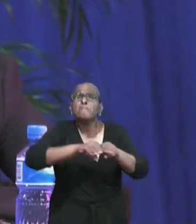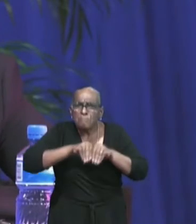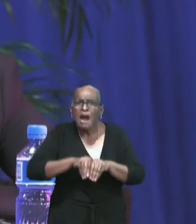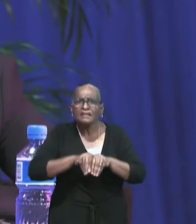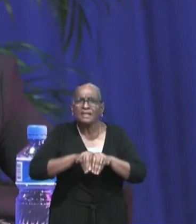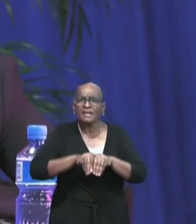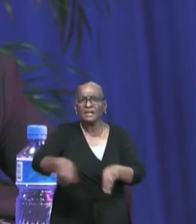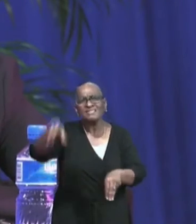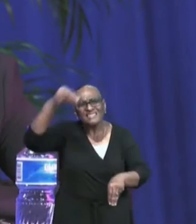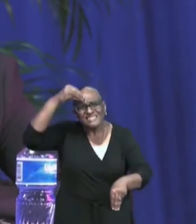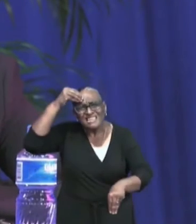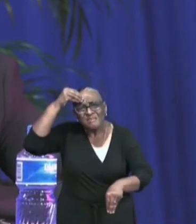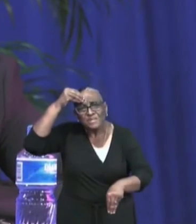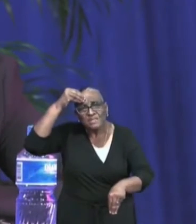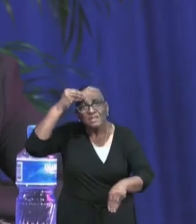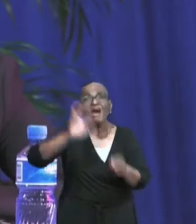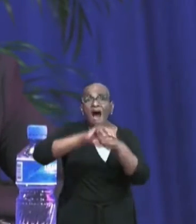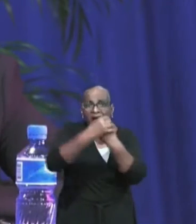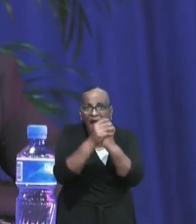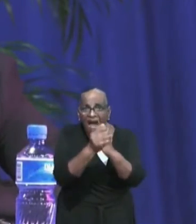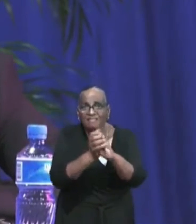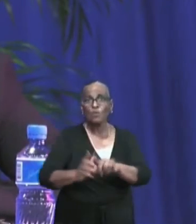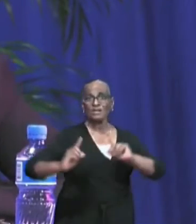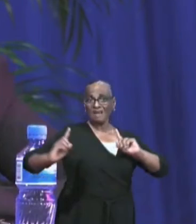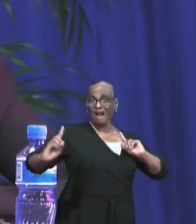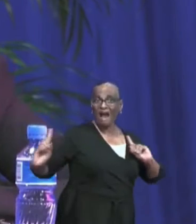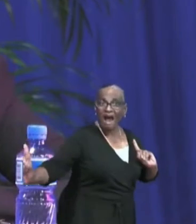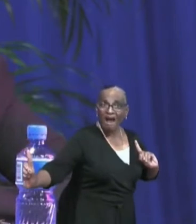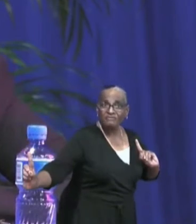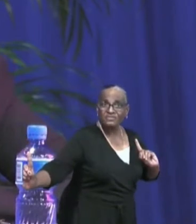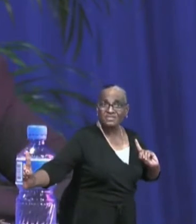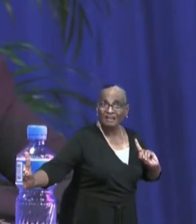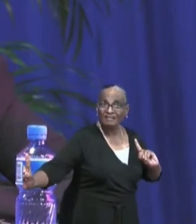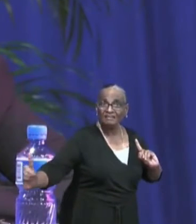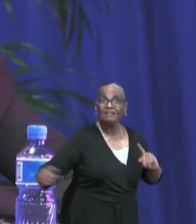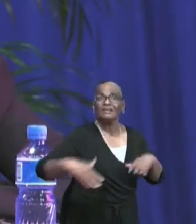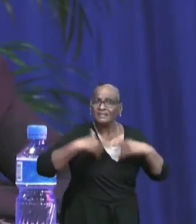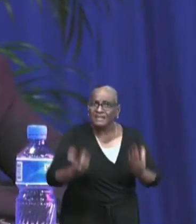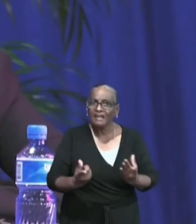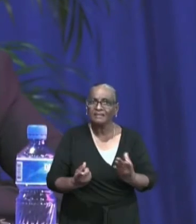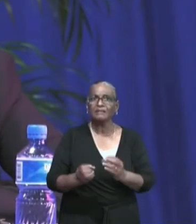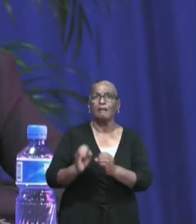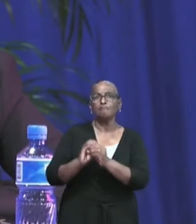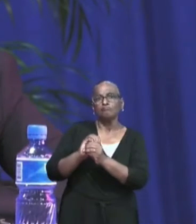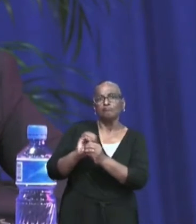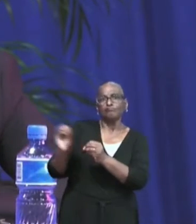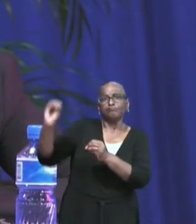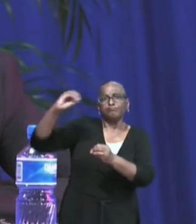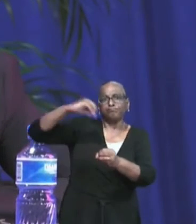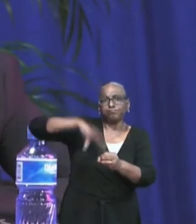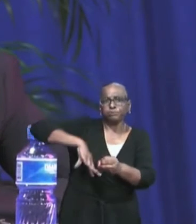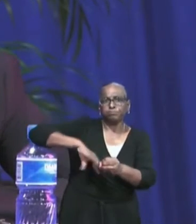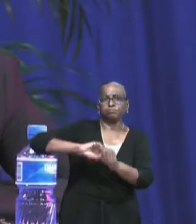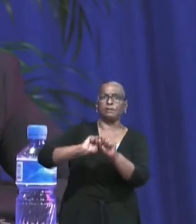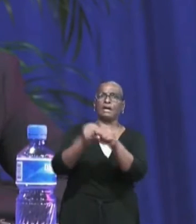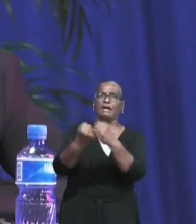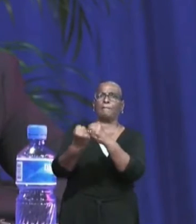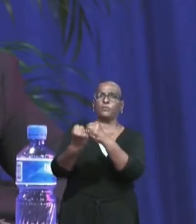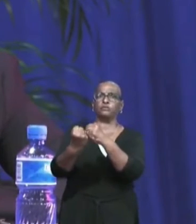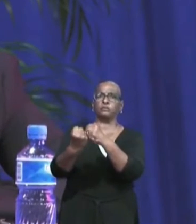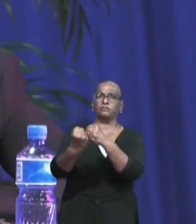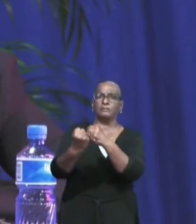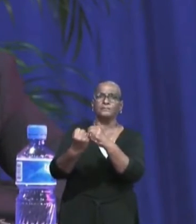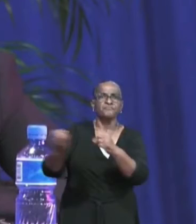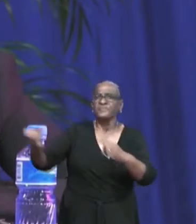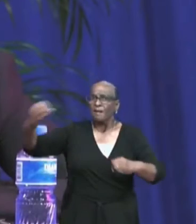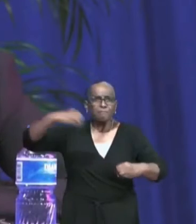te nemen. En dan verbreek je die keten. Je verbreekt die transmissie. Laten we met z'n allen proberen dat